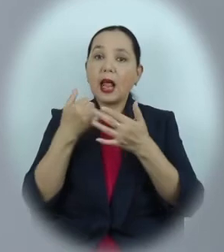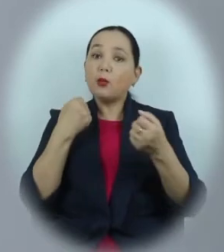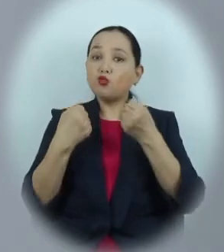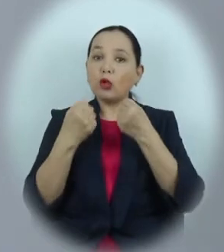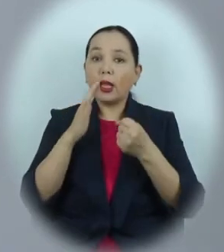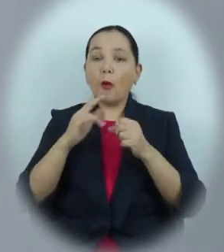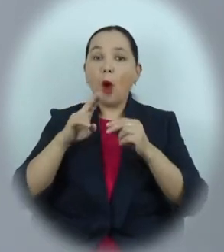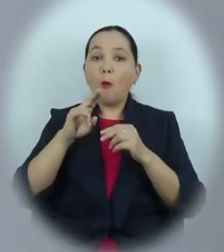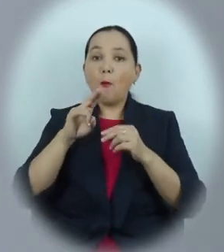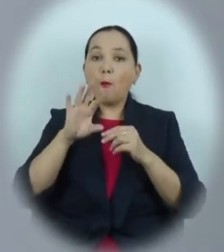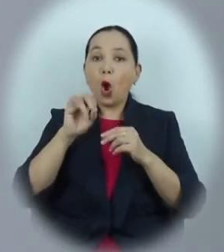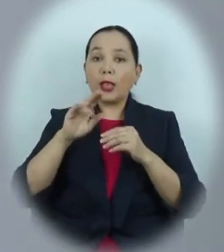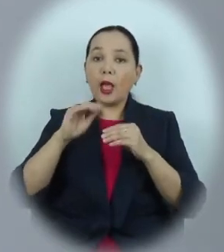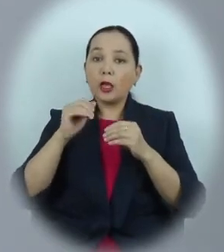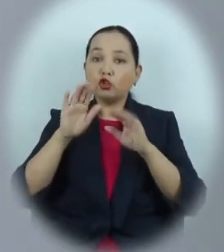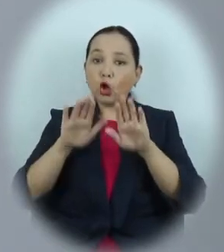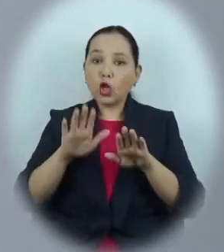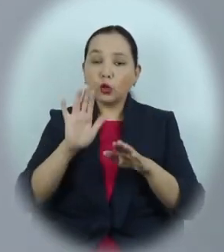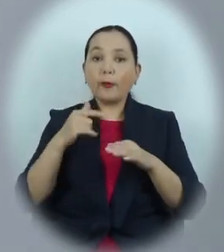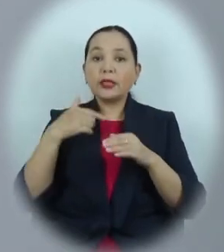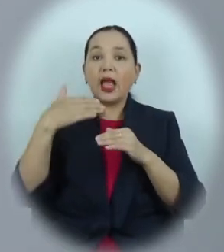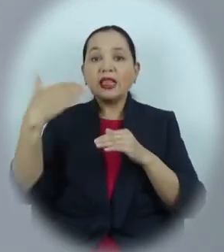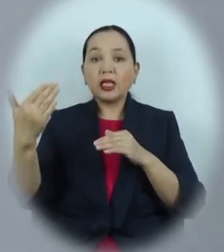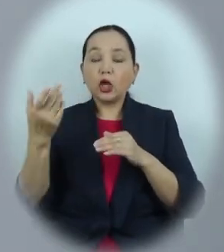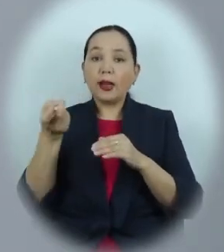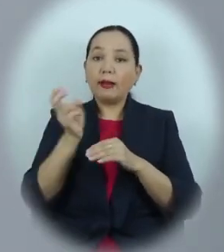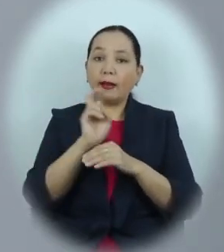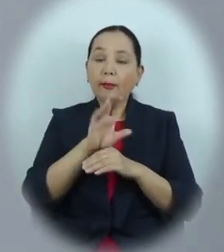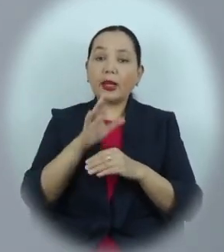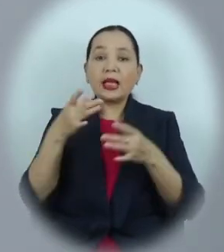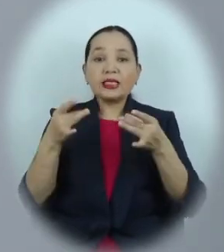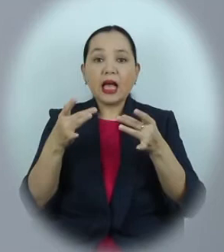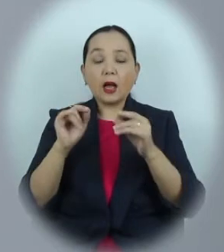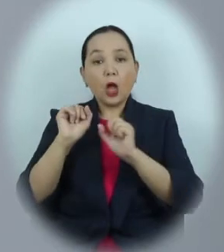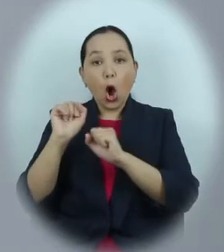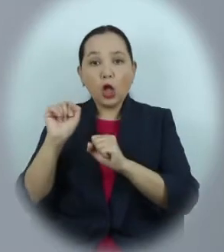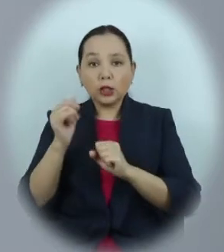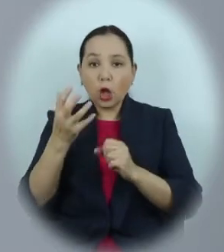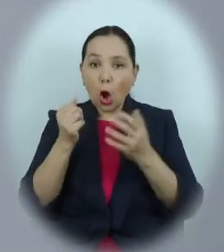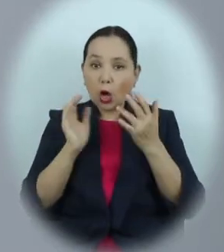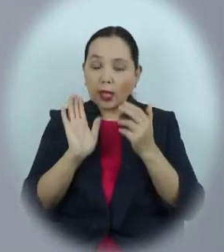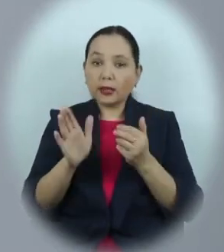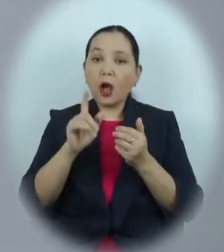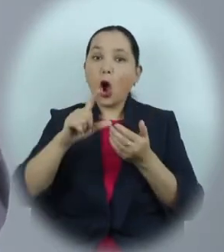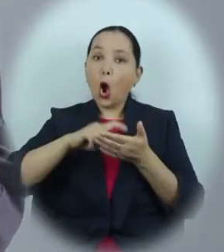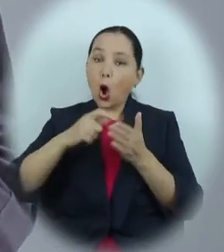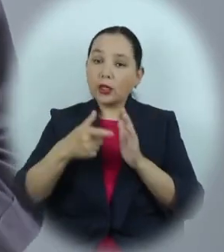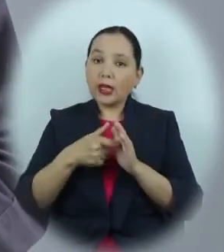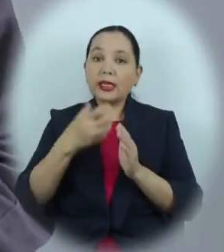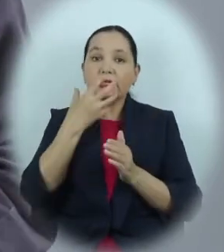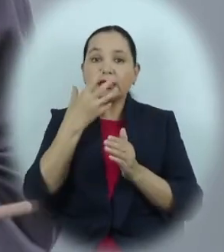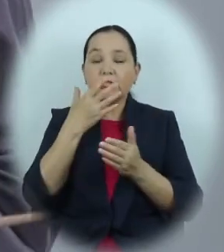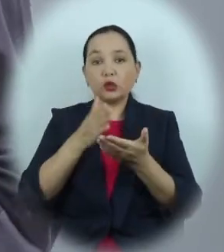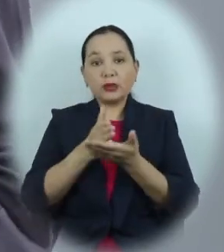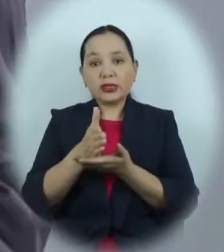qismiga joylashtirib oladigan bo'lsak, bizda tashqaridan kirib kelayotgan zaxni oldini oladi va xonadagi